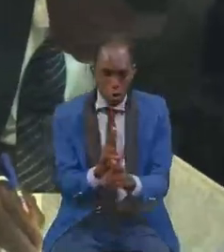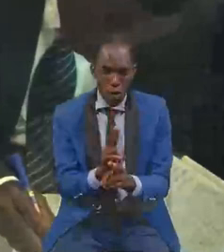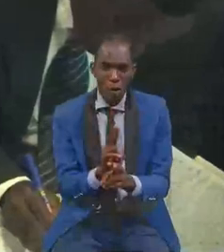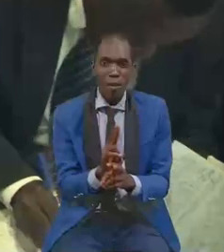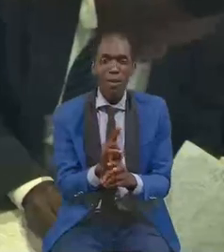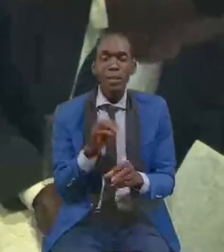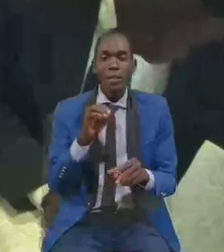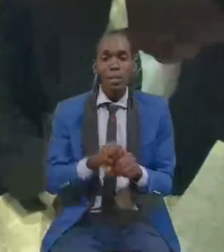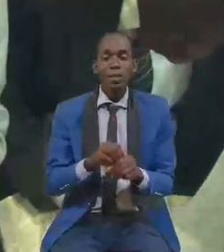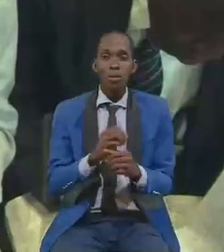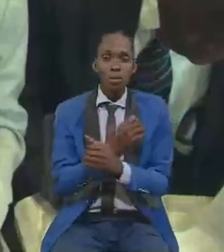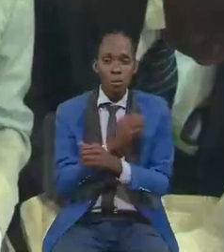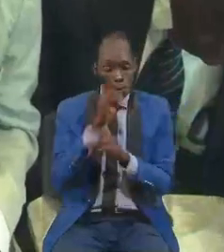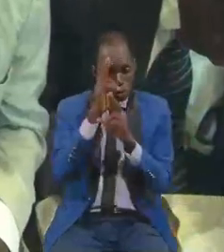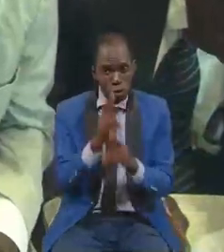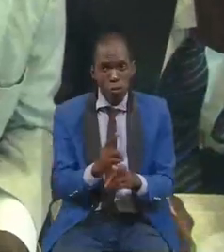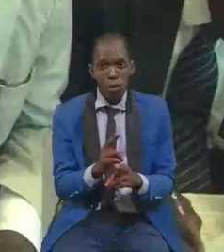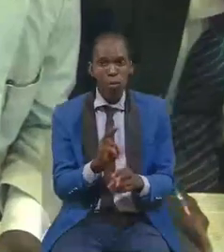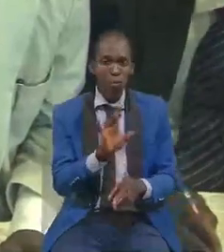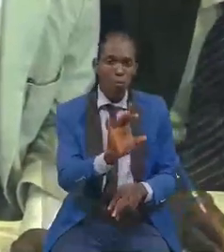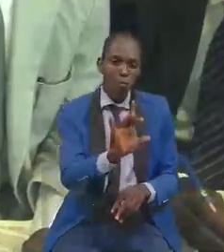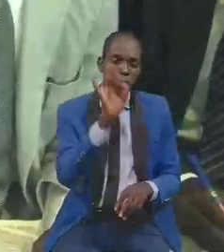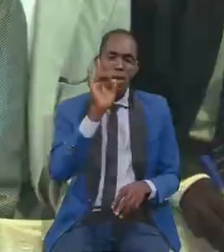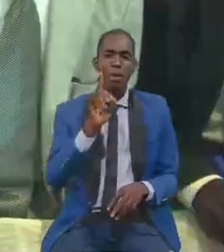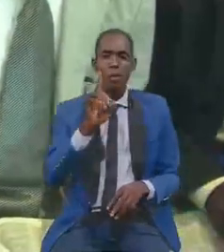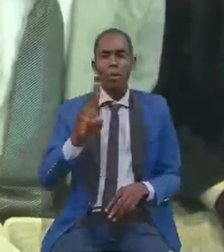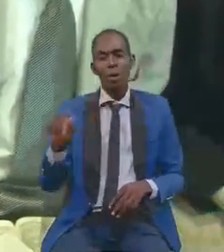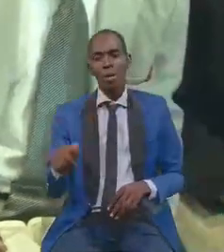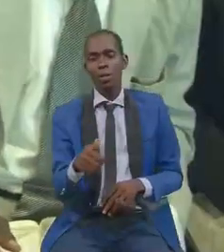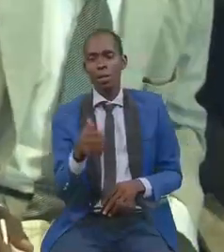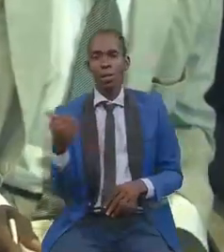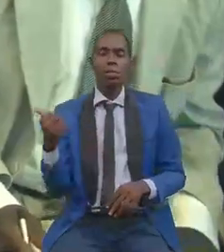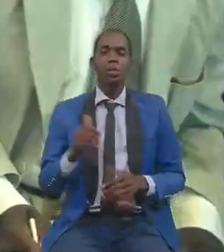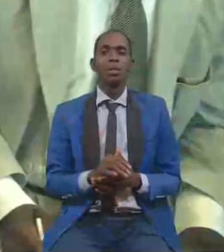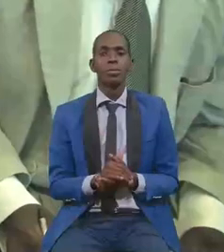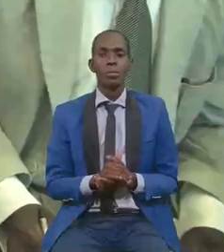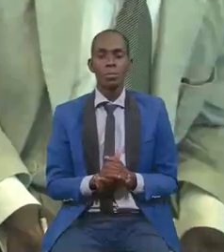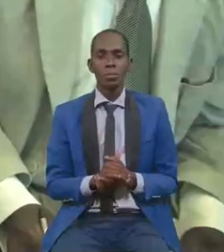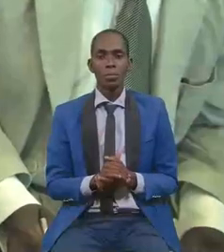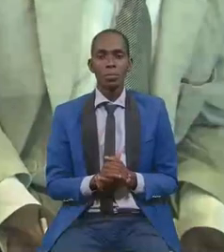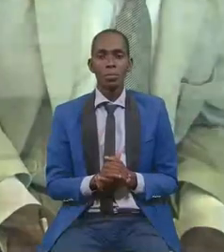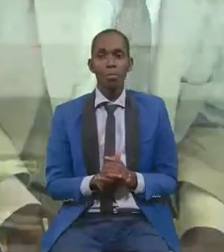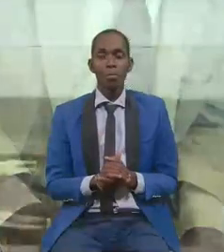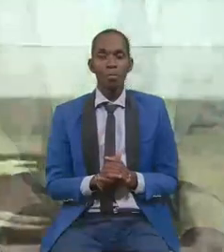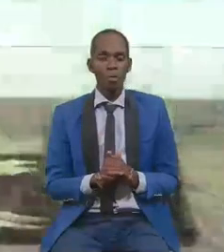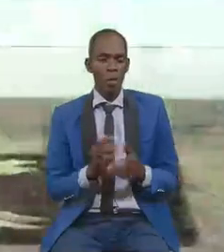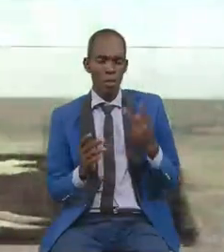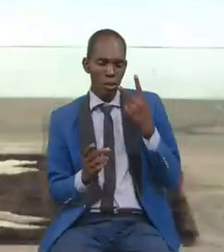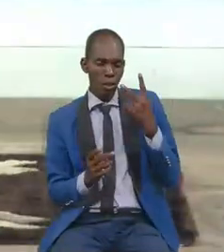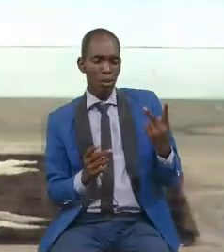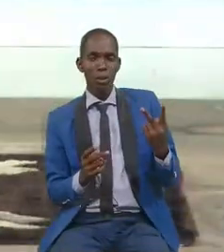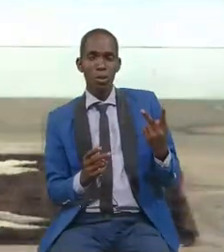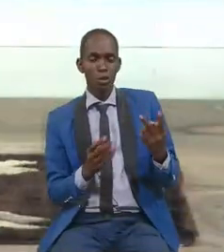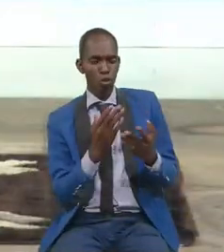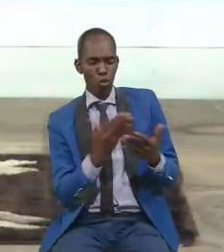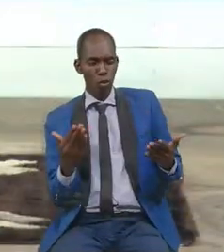par honneur, dites-le-moi à haute voix, usez de prévenance réciproque. Il faut voir quelque chose de bon dans